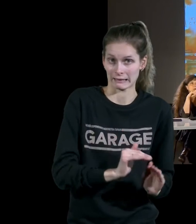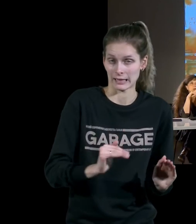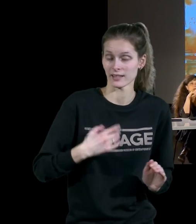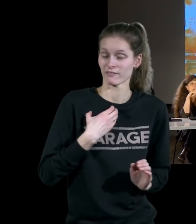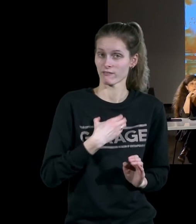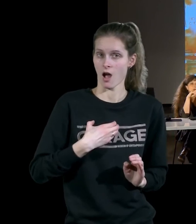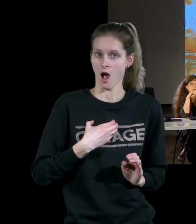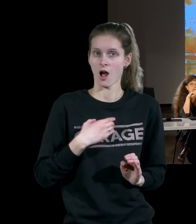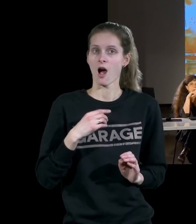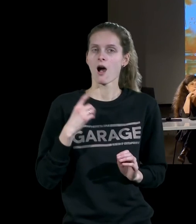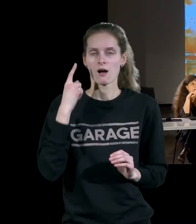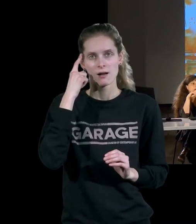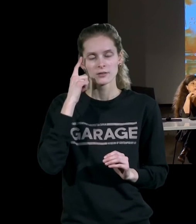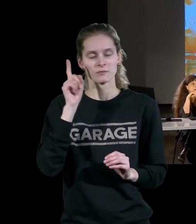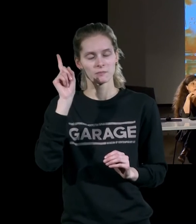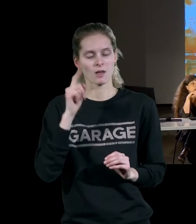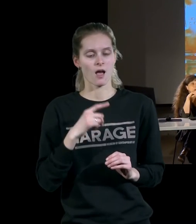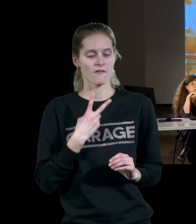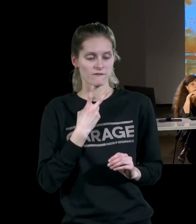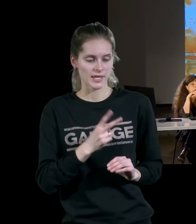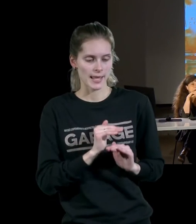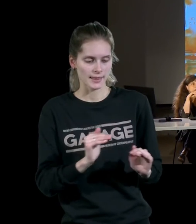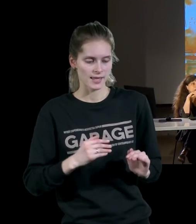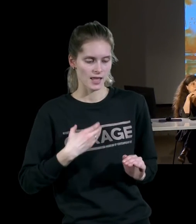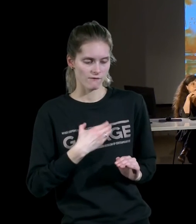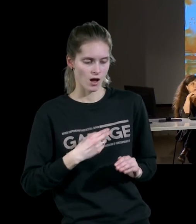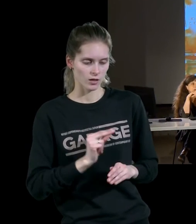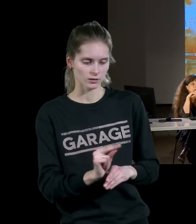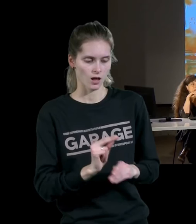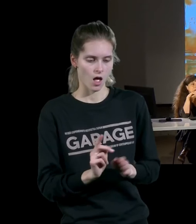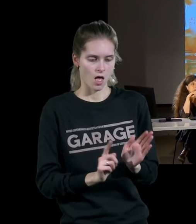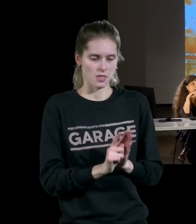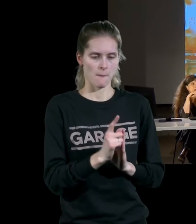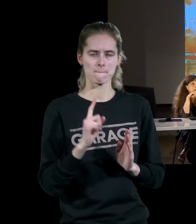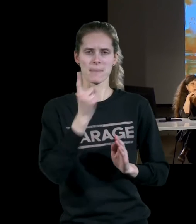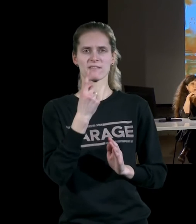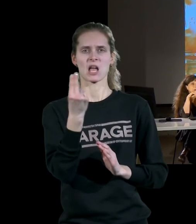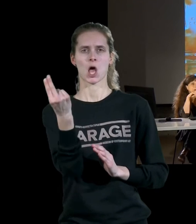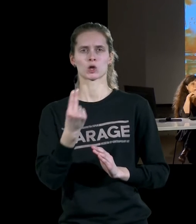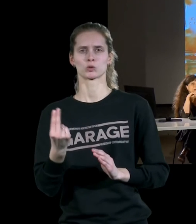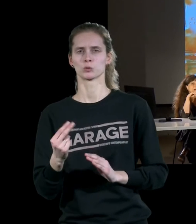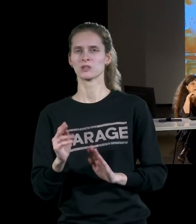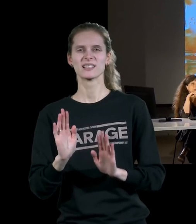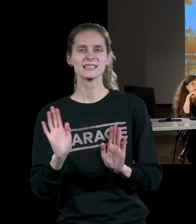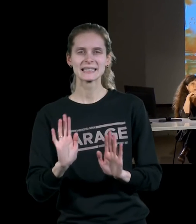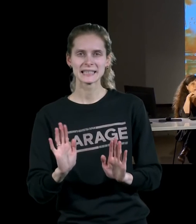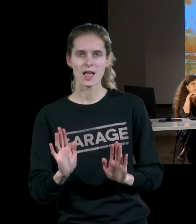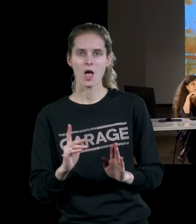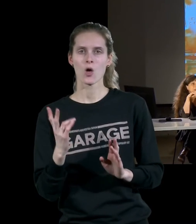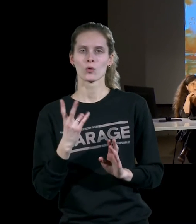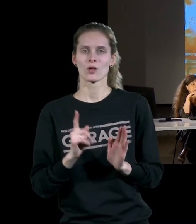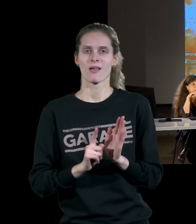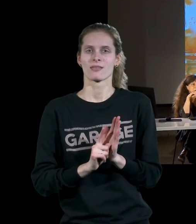ни в коем случае не нужно начинать преподавание с рисунка, потому что рисунок — это уже то, что дает академизм. А нужно